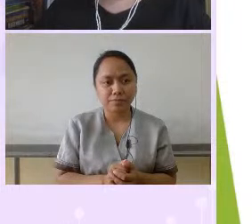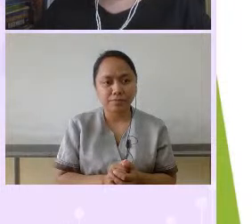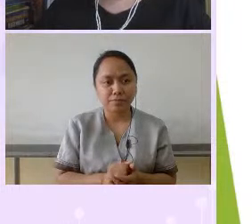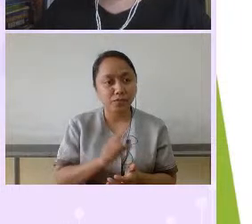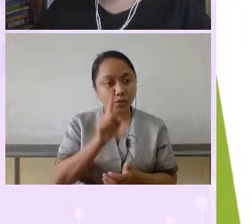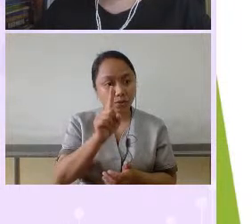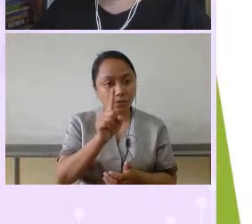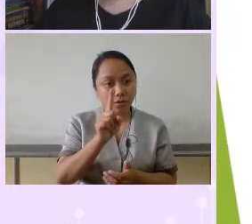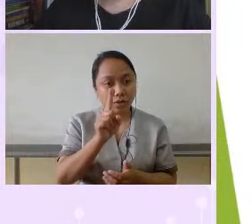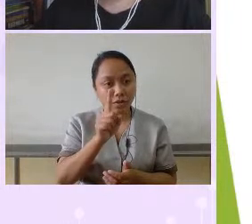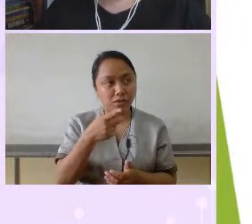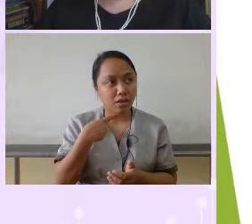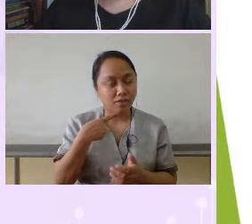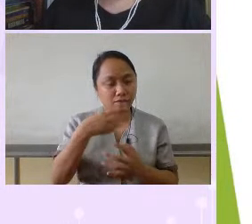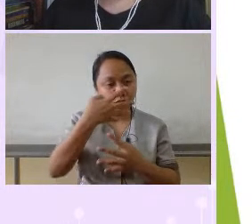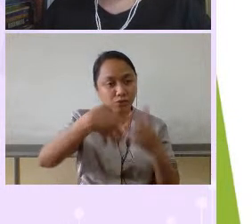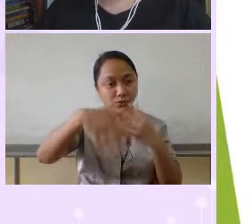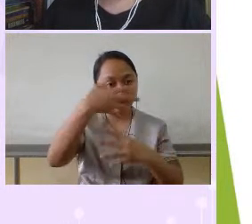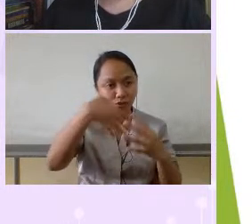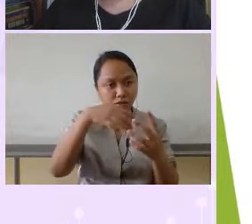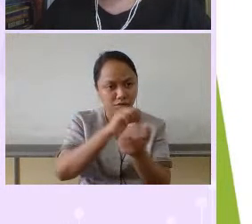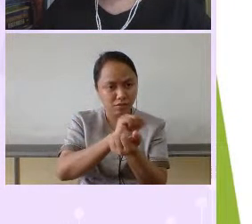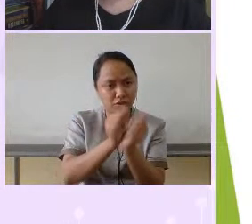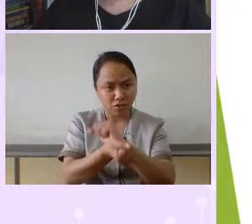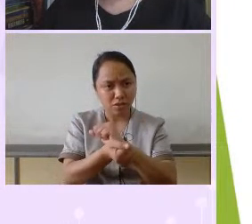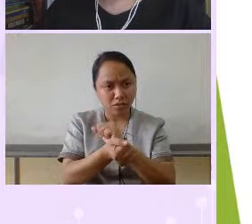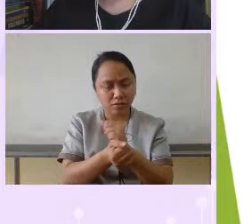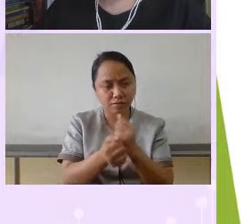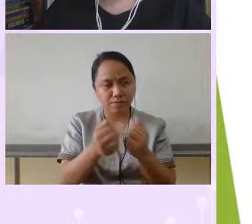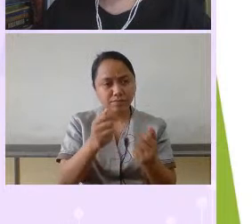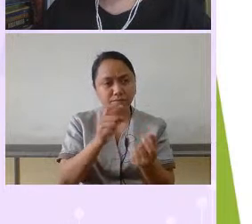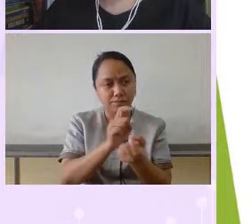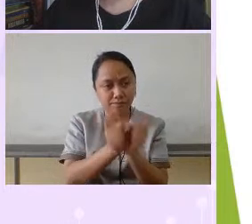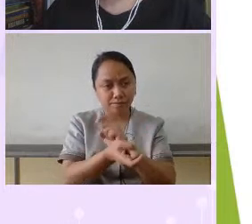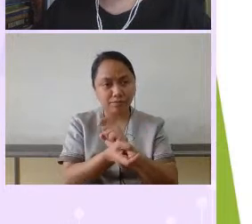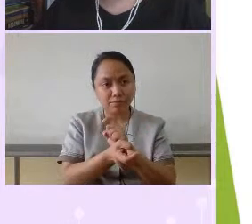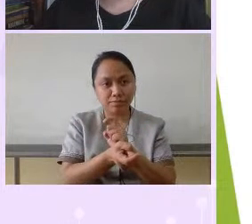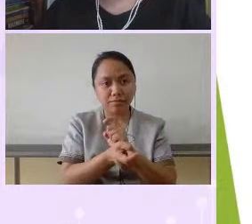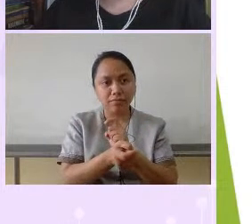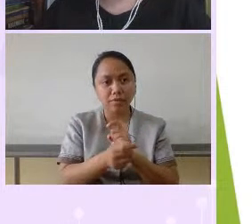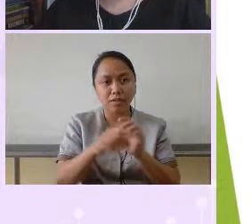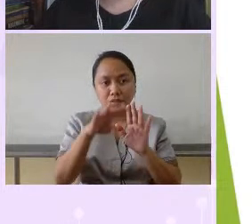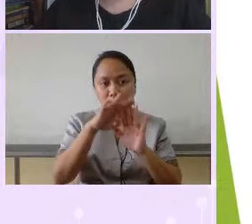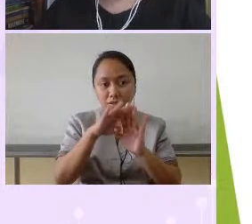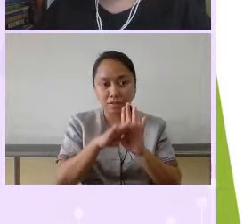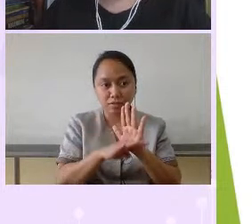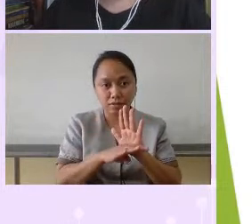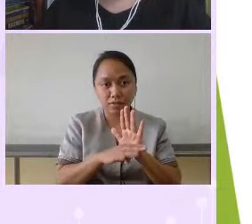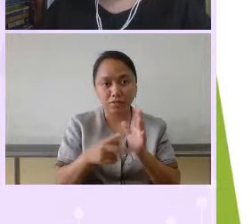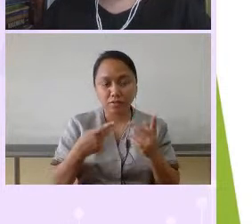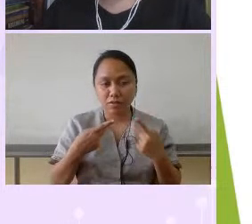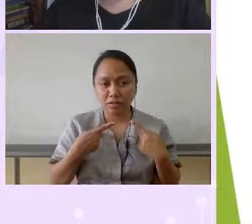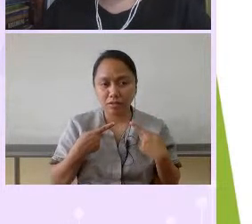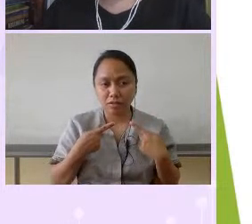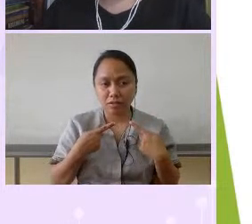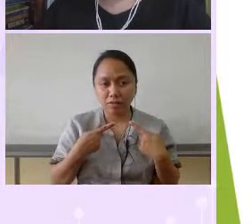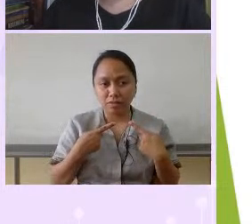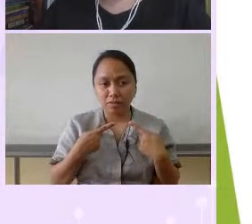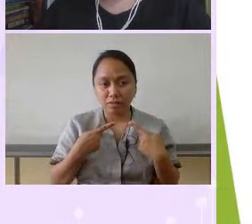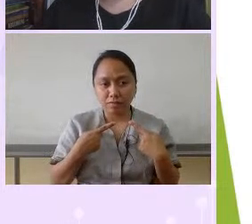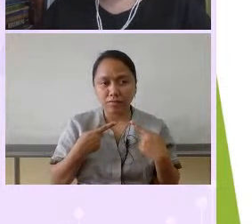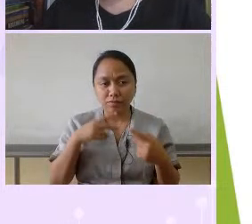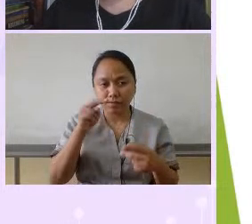social reform agenda, and meron tayong key strategy number 16, which is the engagement